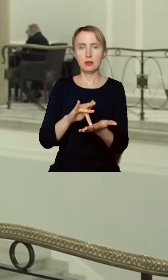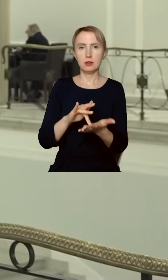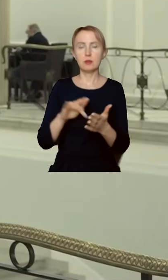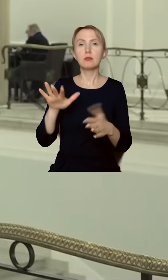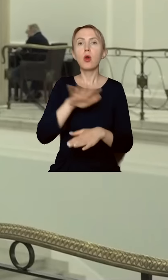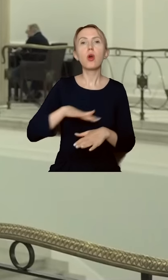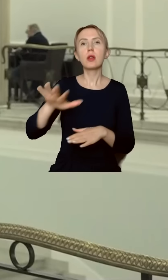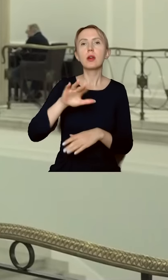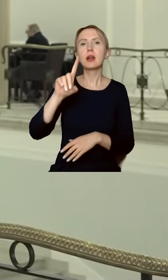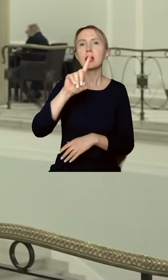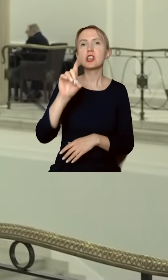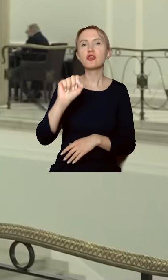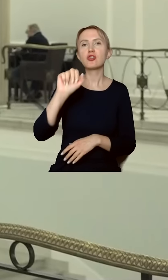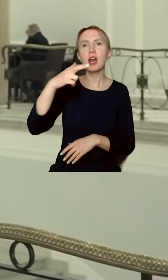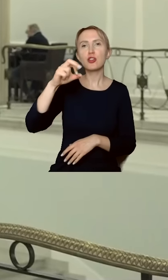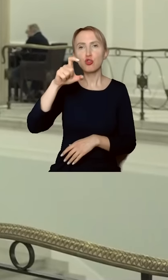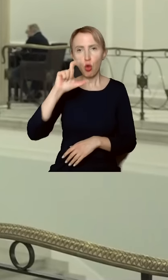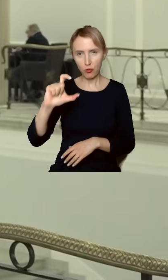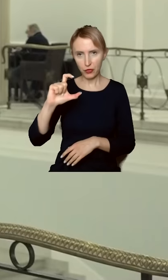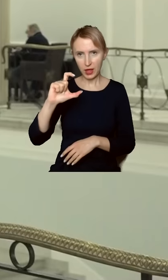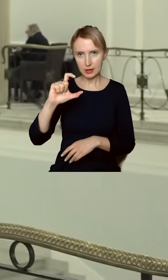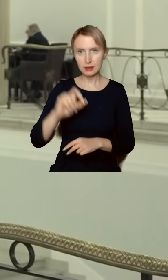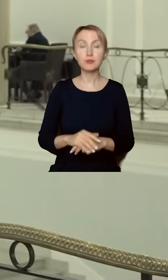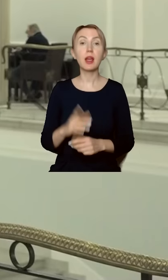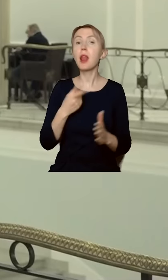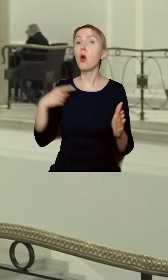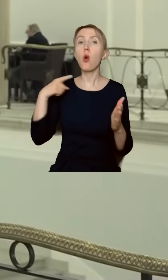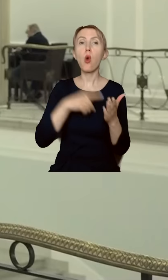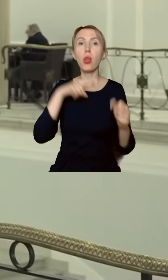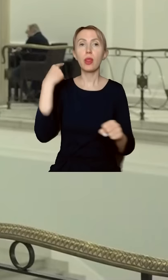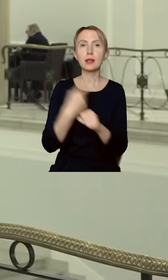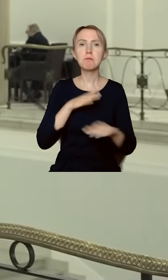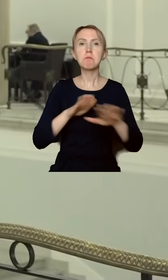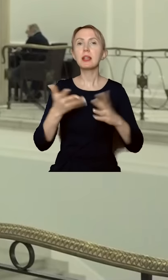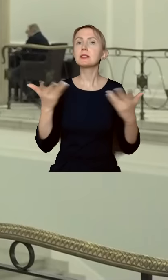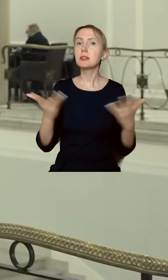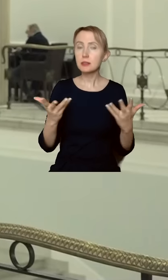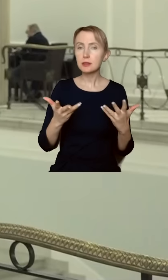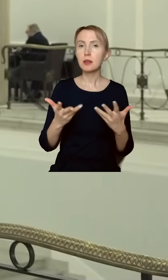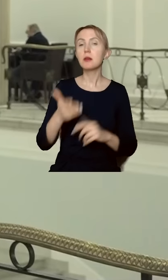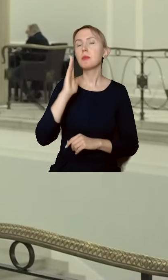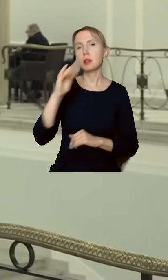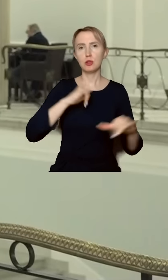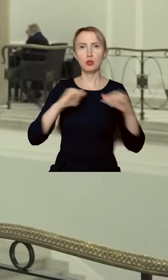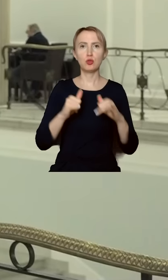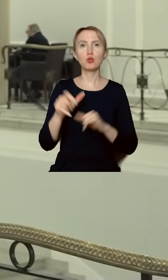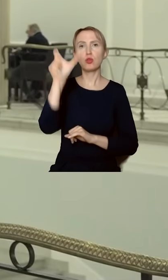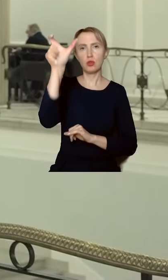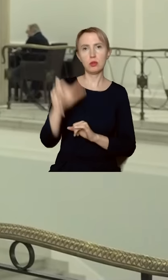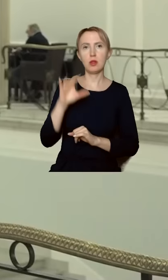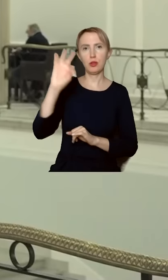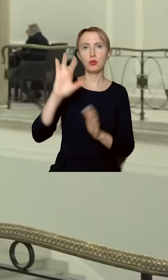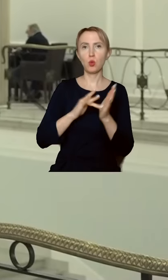okolicach Żarnowca. Natomiast ostateczną decyzję co do tej lokalizacji właśnie podejmie rząd Donalda Tuska i sam